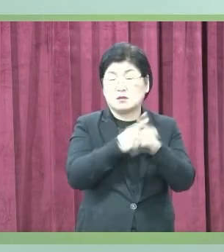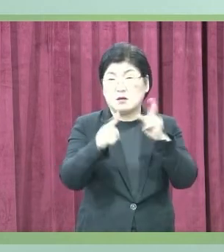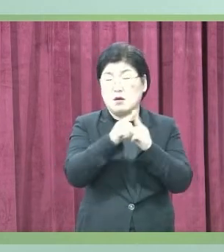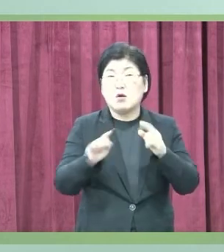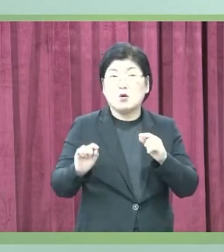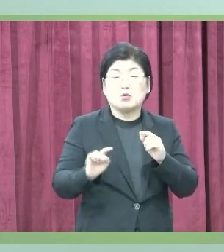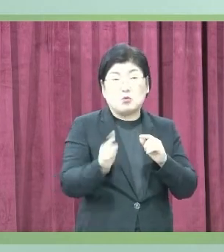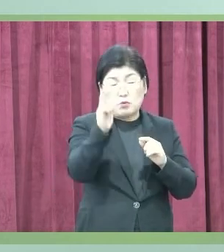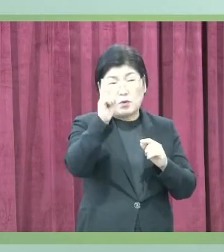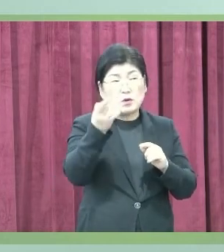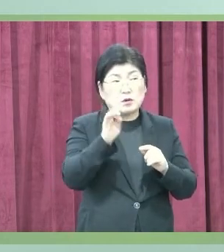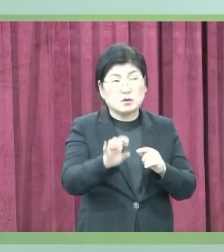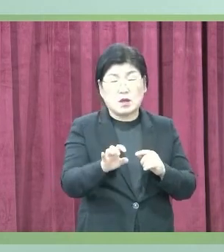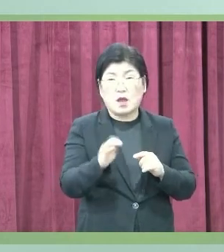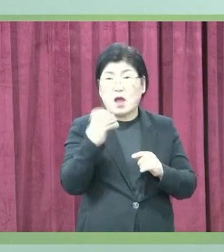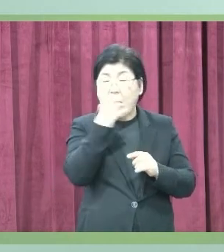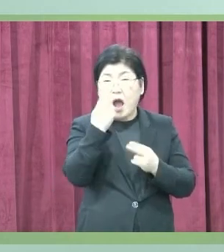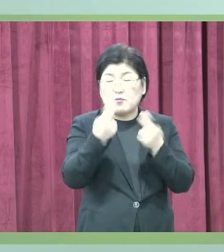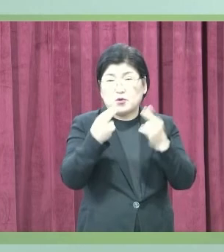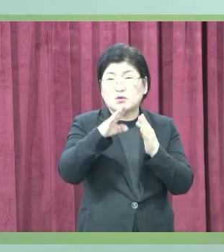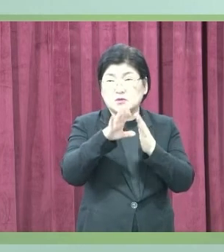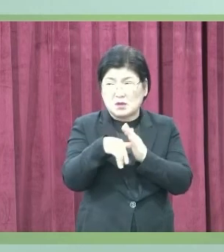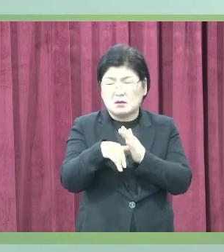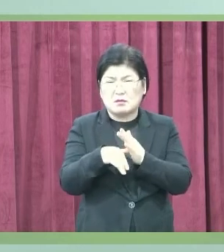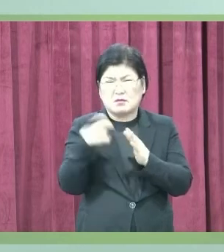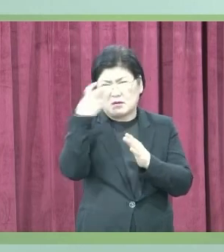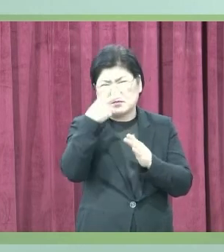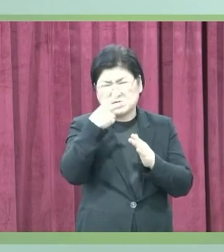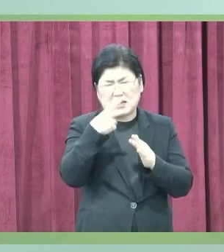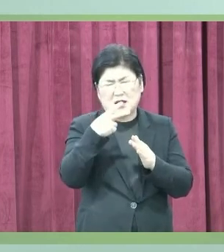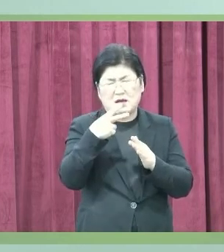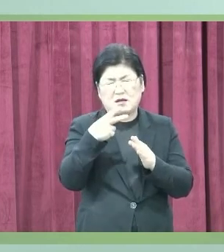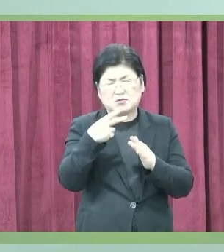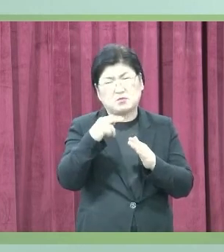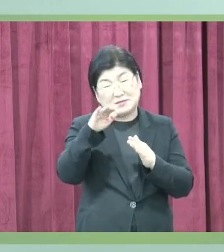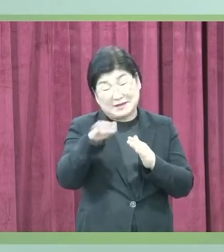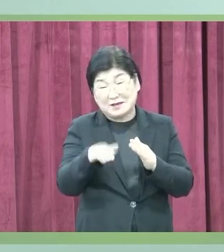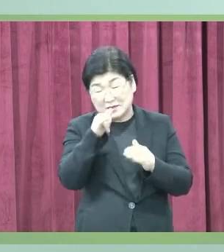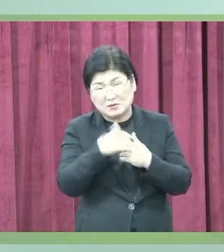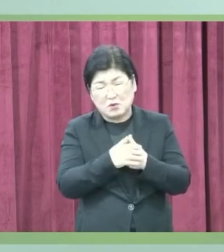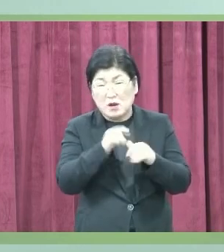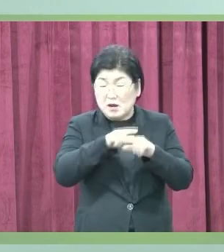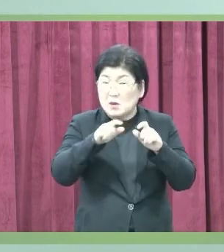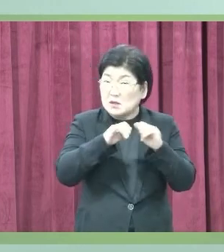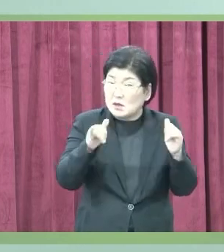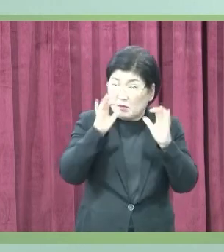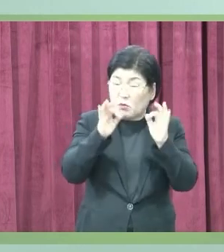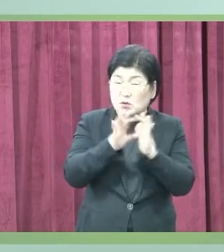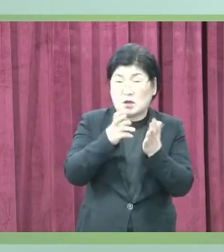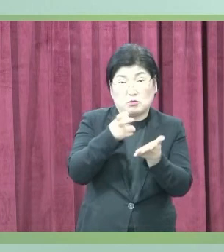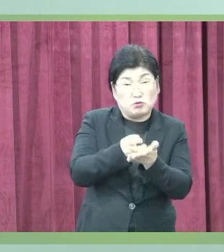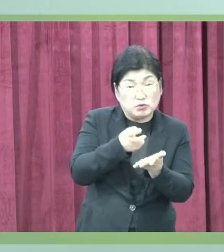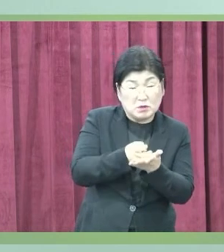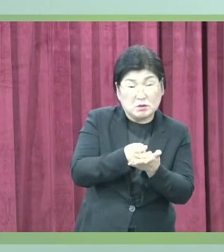높았지만요. 비장애인에 비해서는 여전히 낮다라고 할 수가 있고요. 일반 건강검진 수검에서도 우리나라에서는 제도적이나